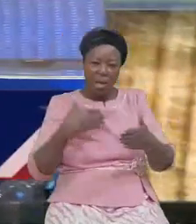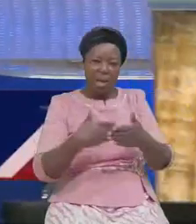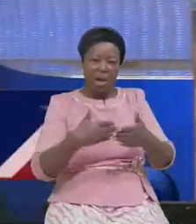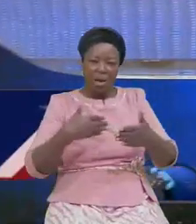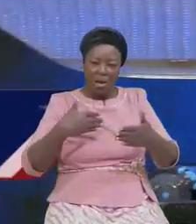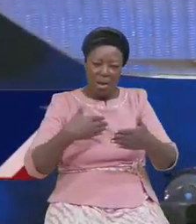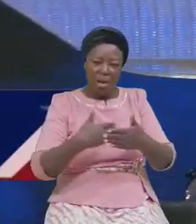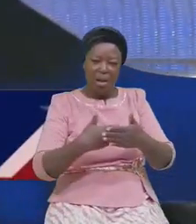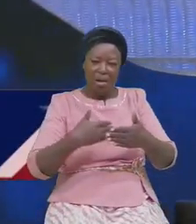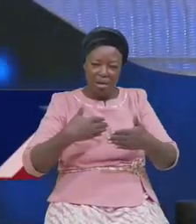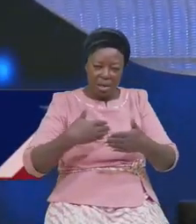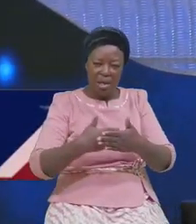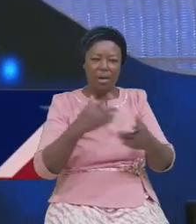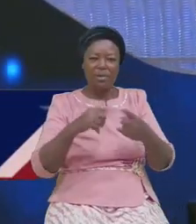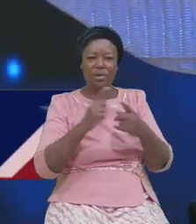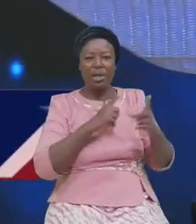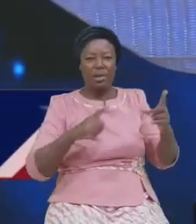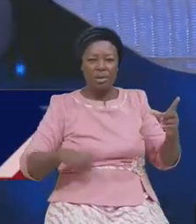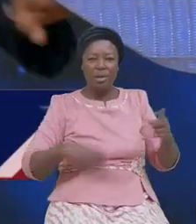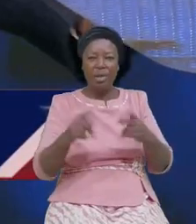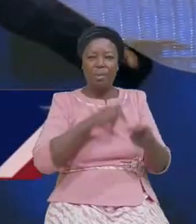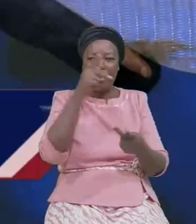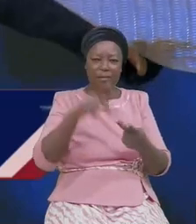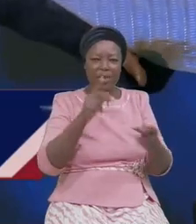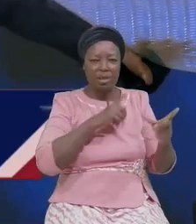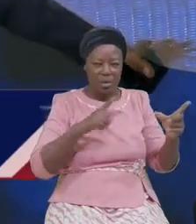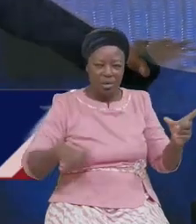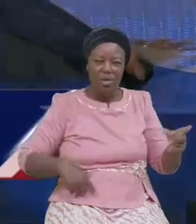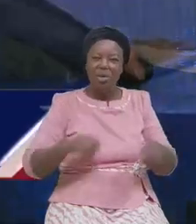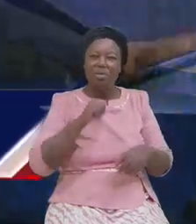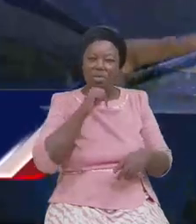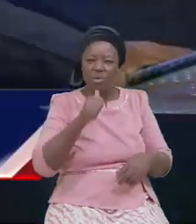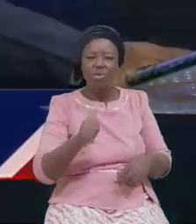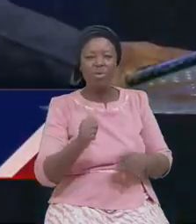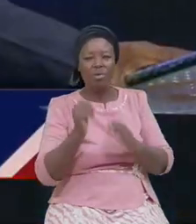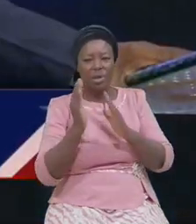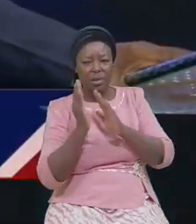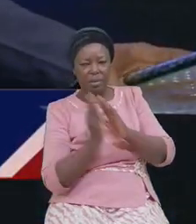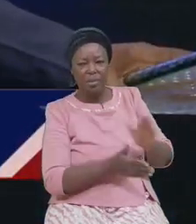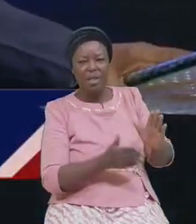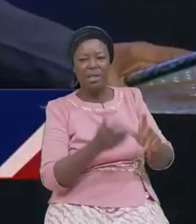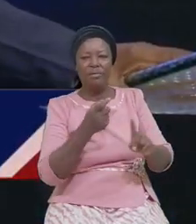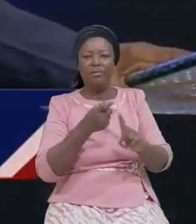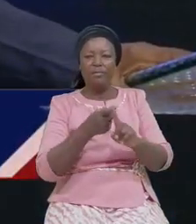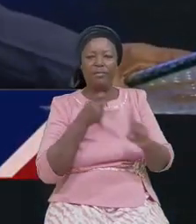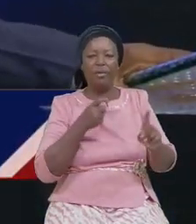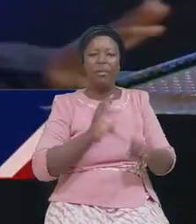s'approcher de plus de notre Seigneur et non plus nous éloigner de lui.